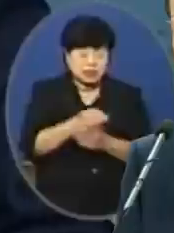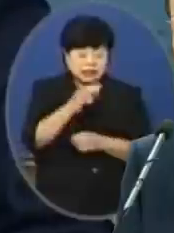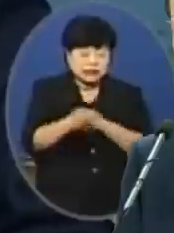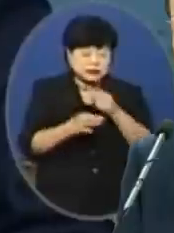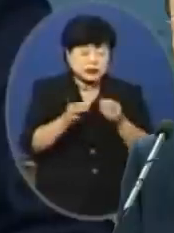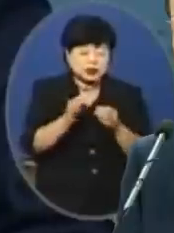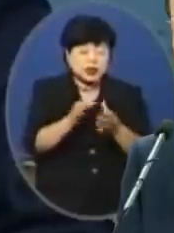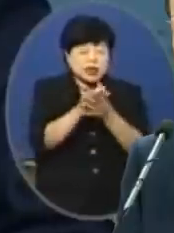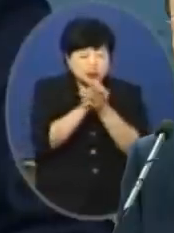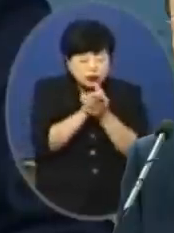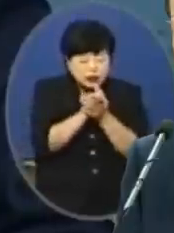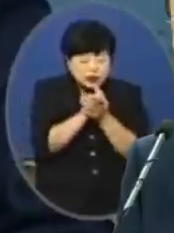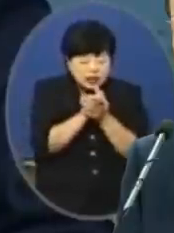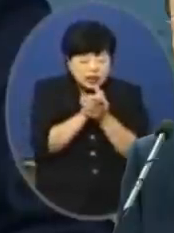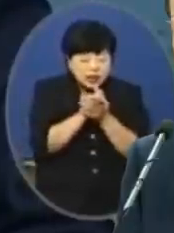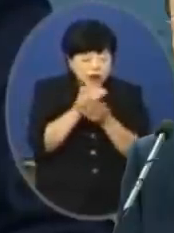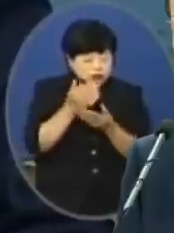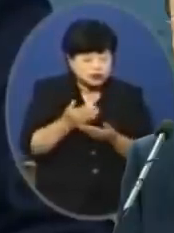기도했어요.